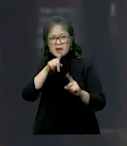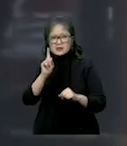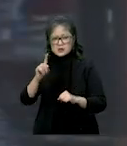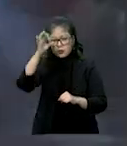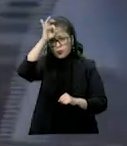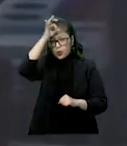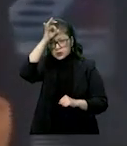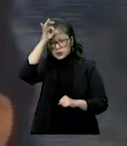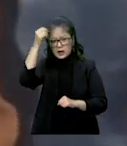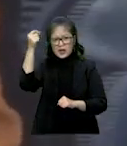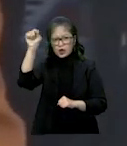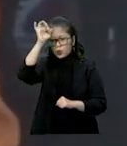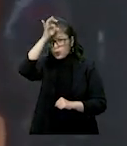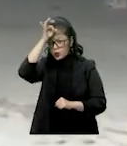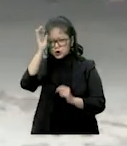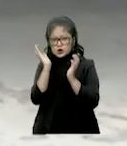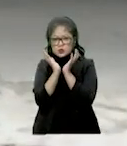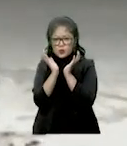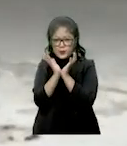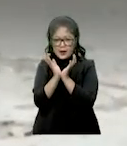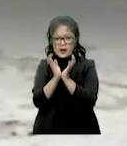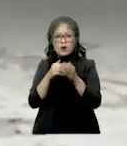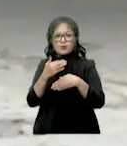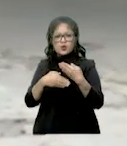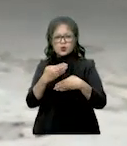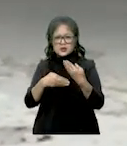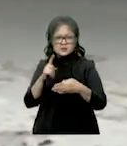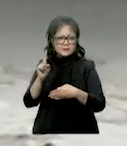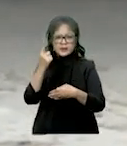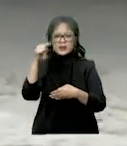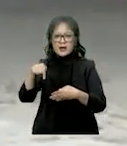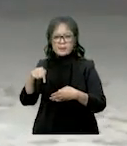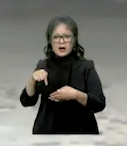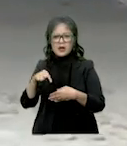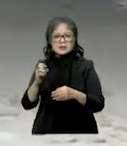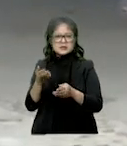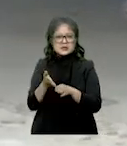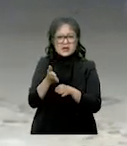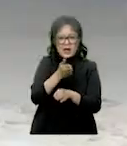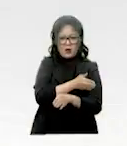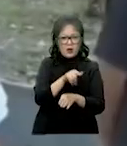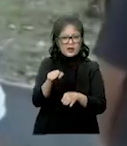Subang yang menangani kasus pembunuhan Tuti dan Amel saat pertama kali untuk mengetahui kejadian awal.